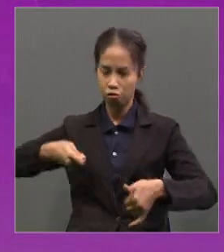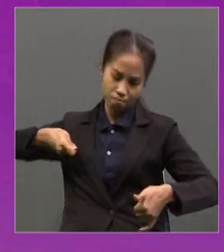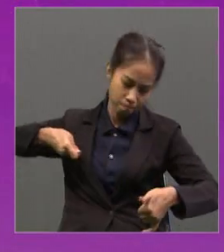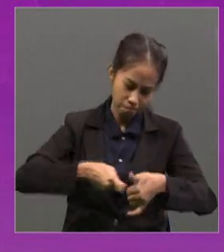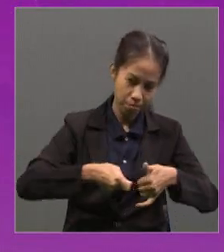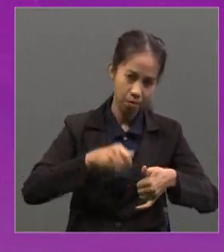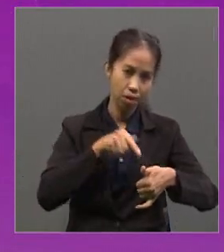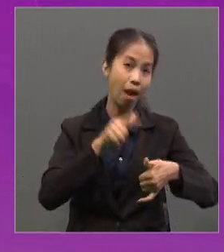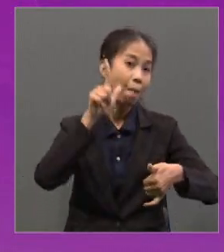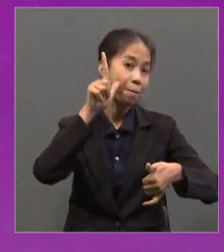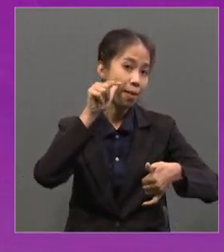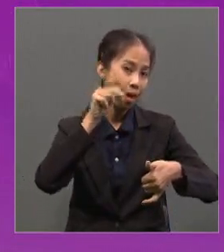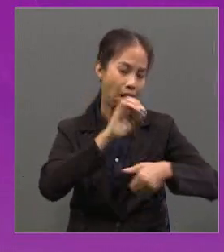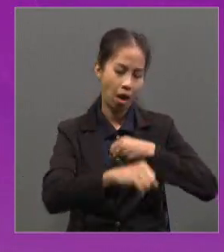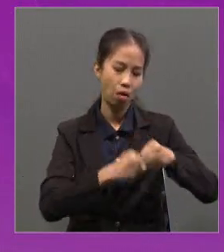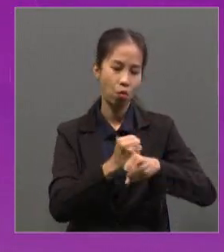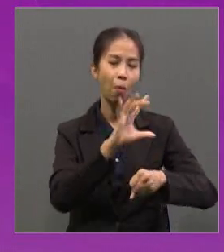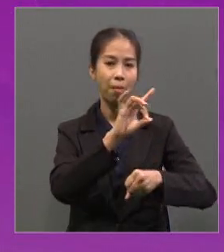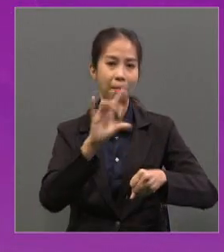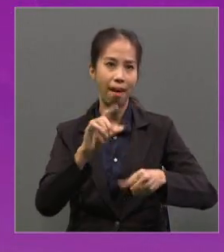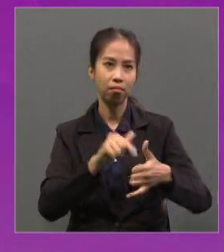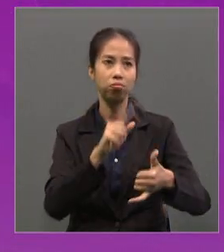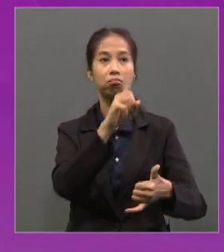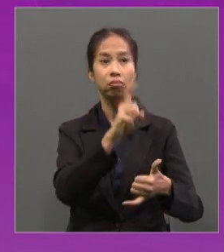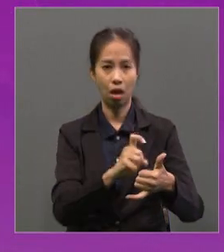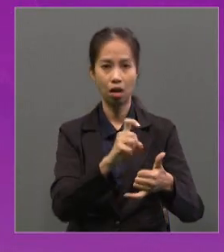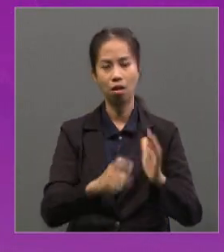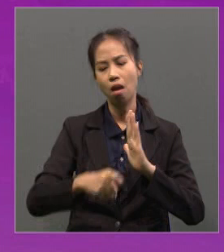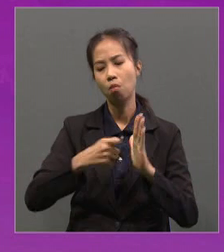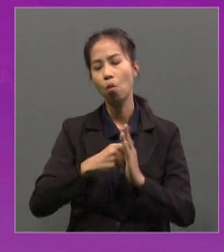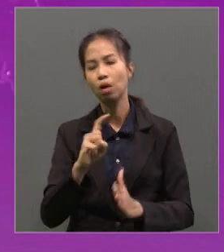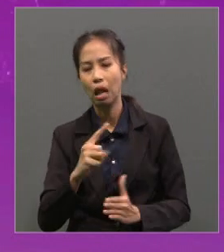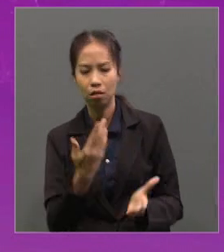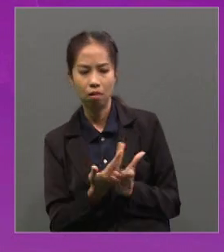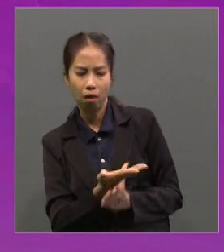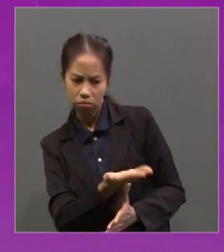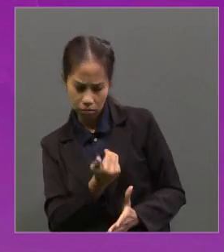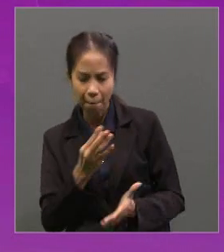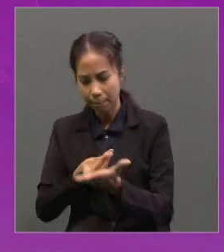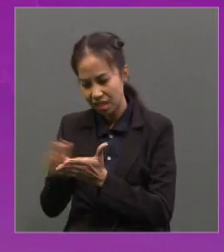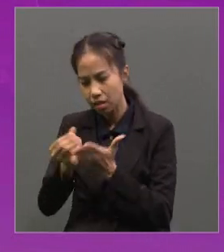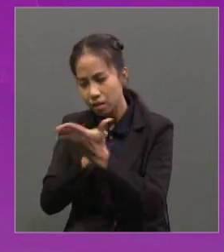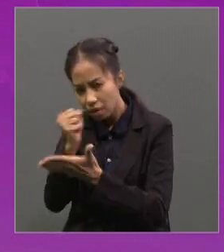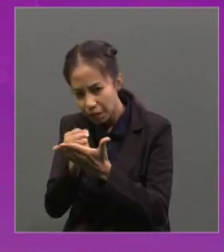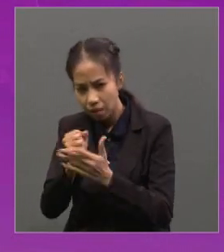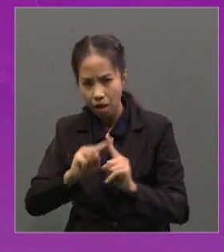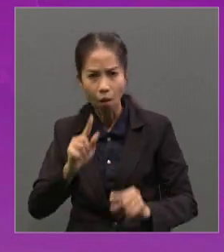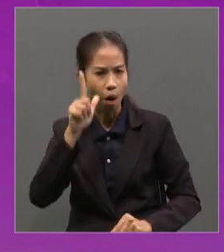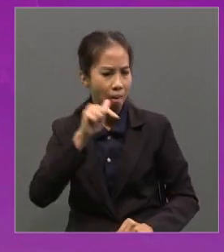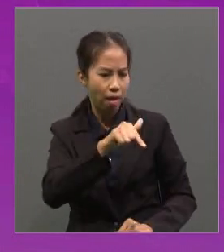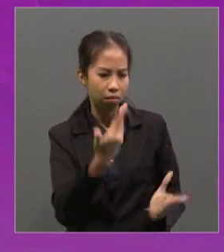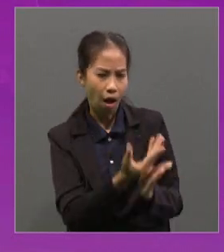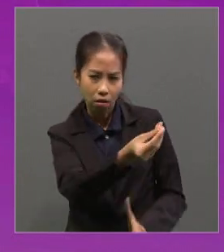คุณแม่วัย 81ปีเสียชีวิตคาบ้านค่ะสาเหตุเพราะว่าของเงินไปซื้อยาเสพติดแล้วทีนี้แม่ไม่ให้